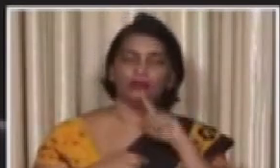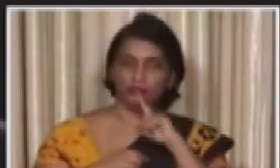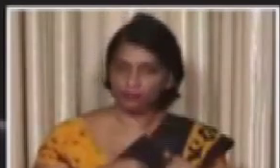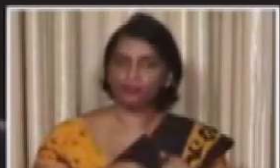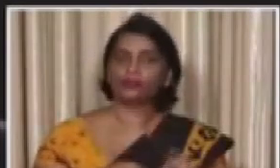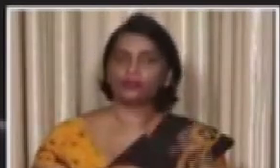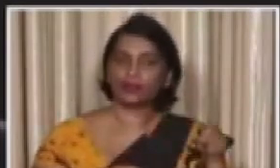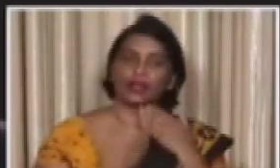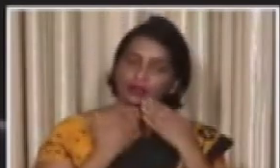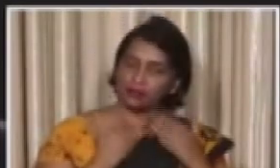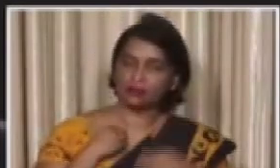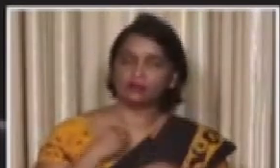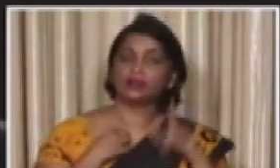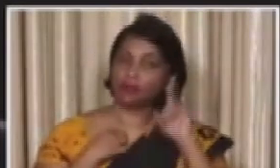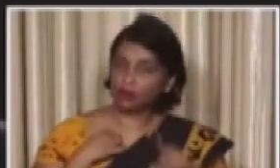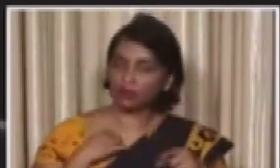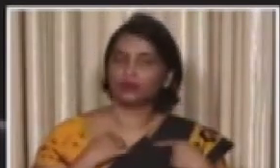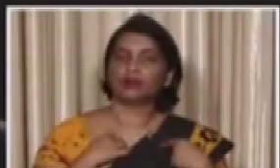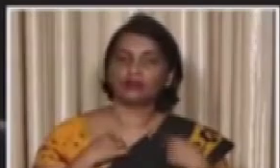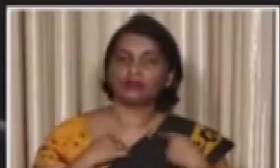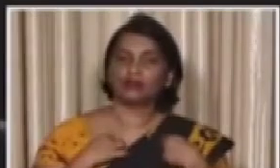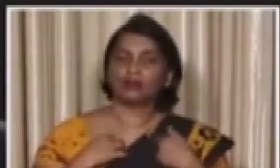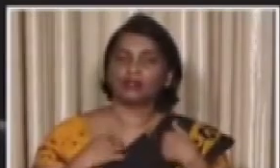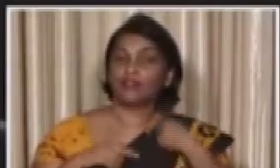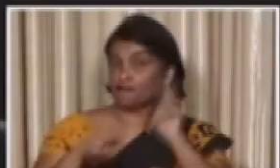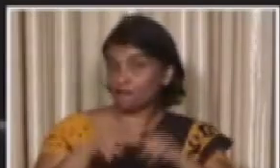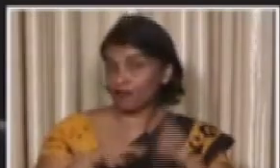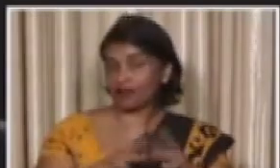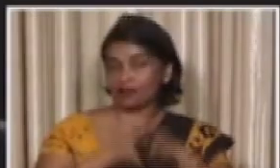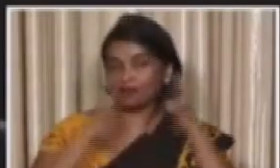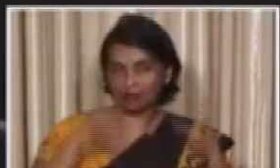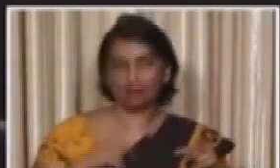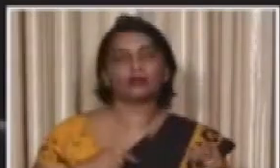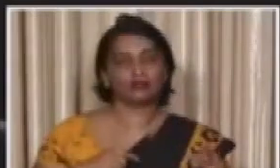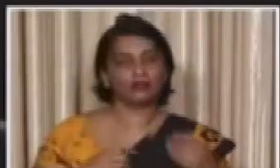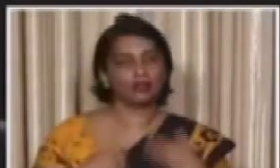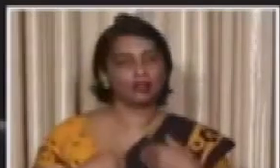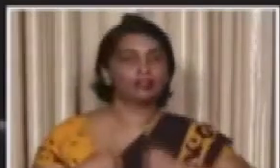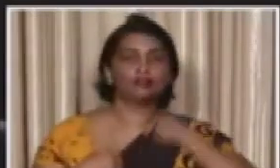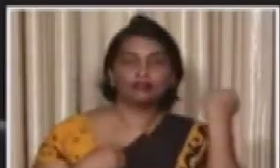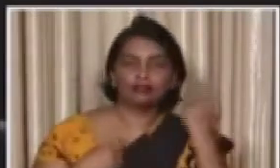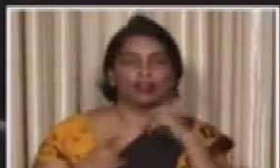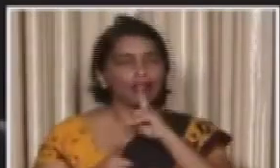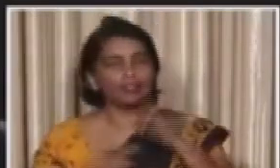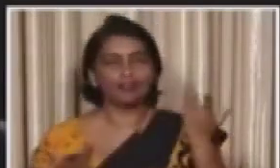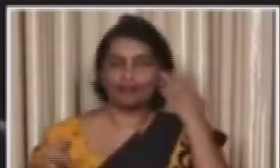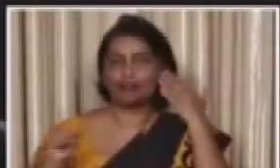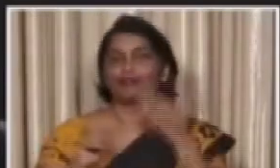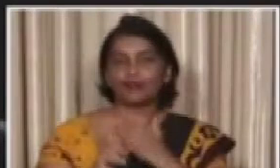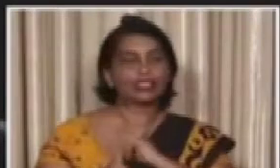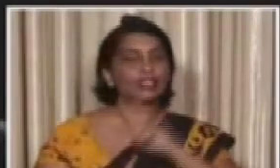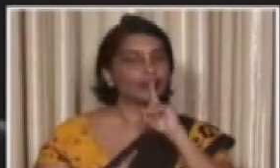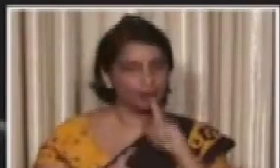කරමින් එතුමාටත් ස්තුතිවන්ත වෙනවා. ඒ වගේම මගේ හිතමිතුරන් විශාල පිරිසක් මම කතා කරලා කාට හරි මේ සම්බන්ධයෙන් මං